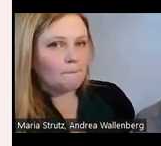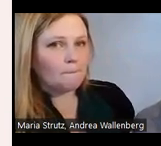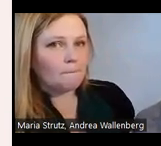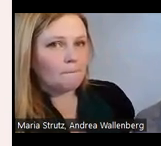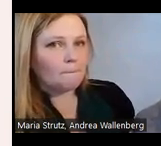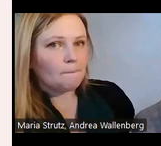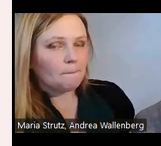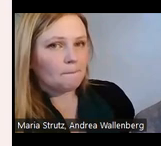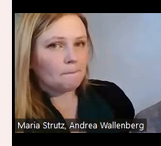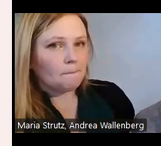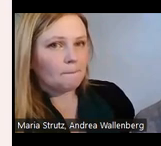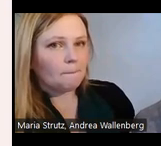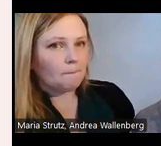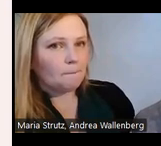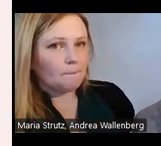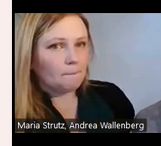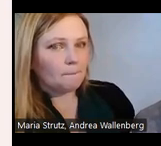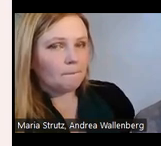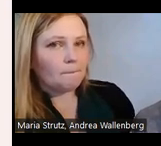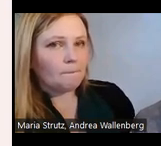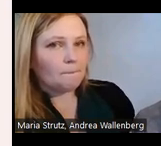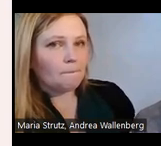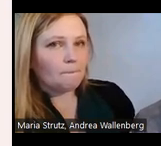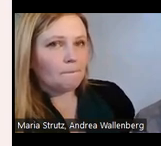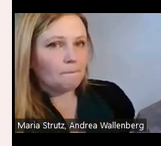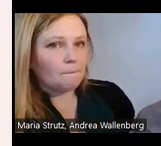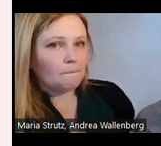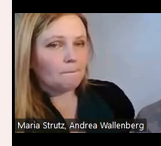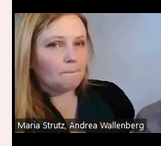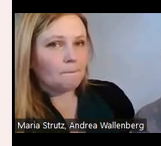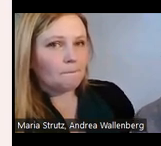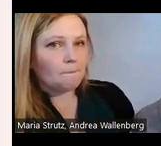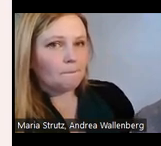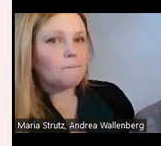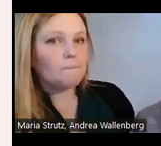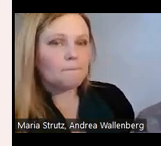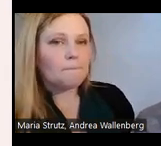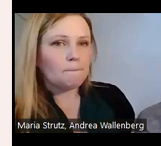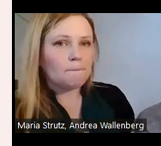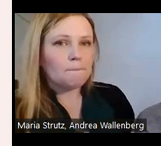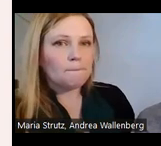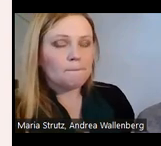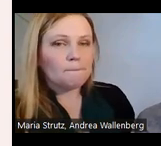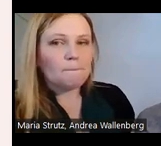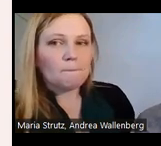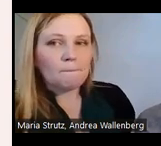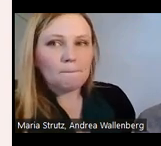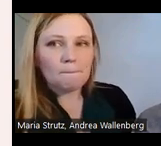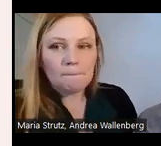som är strax under 2 ibland. Men oftare kring att det är 2-årsbesöket eller 2,5 som de kommer. Så